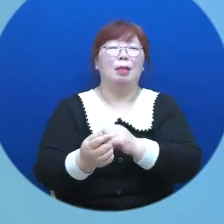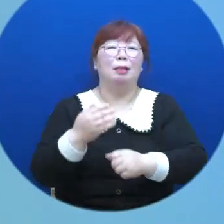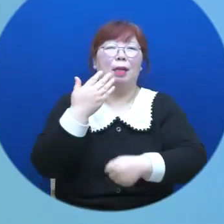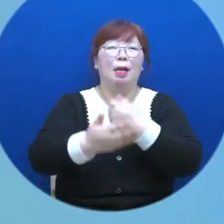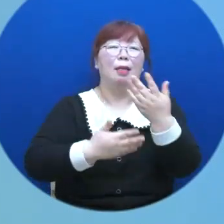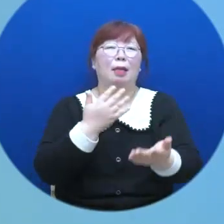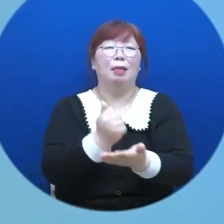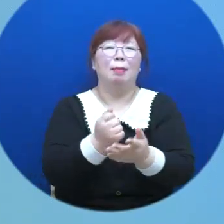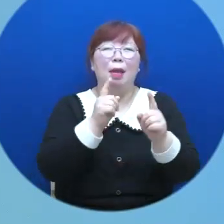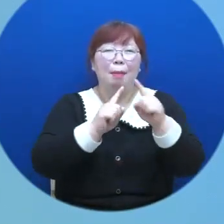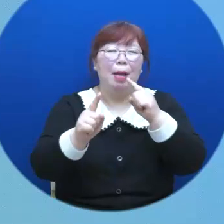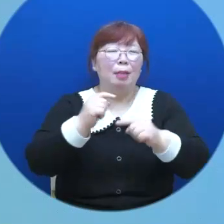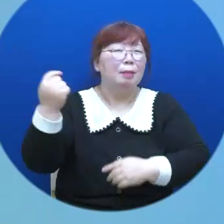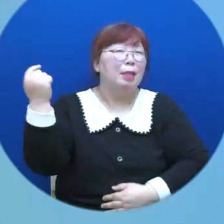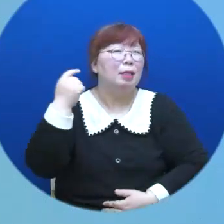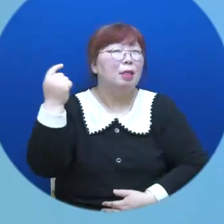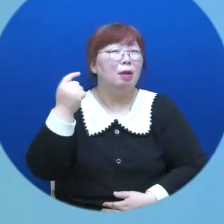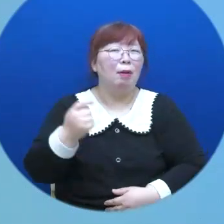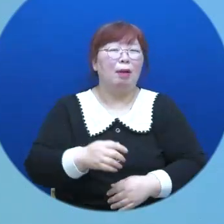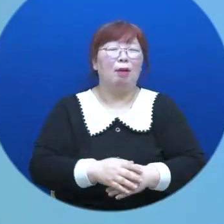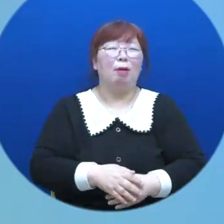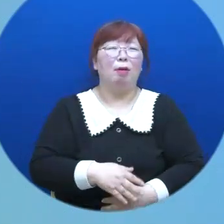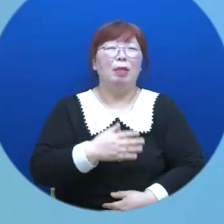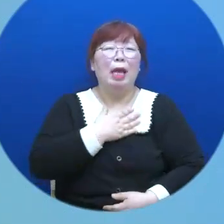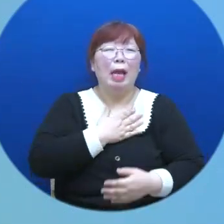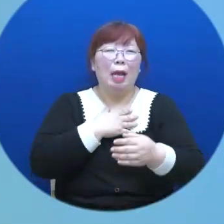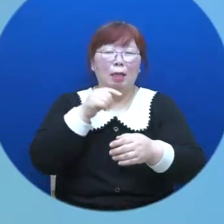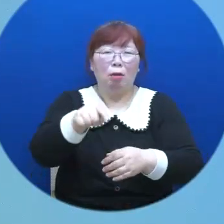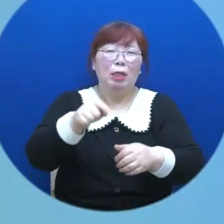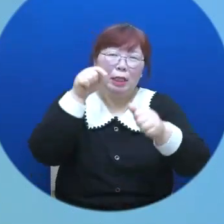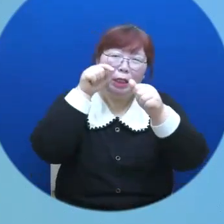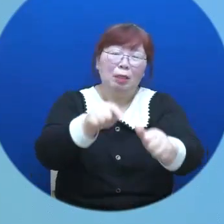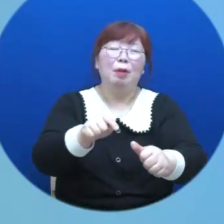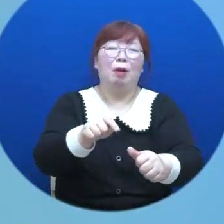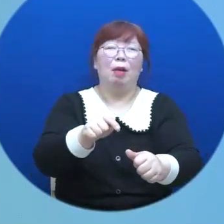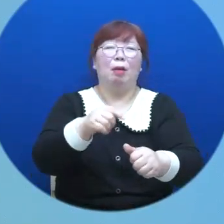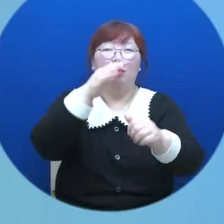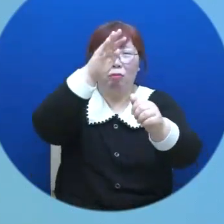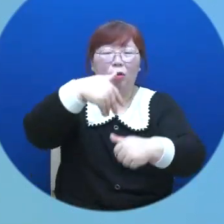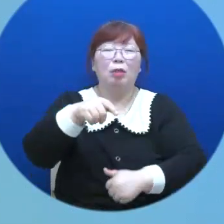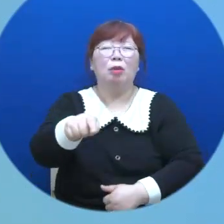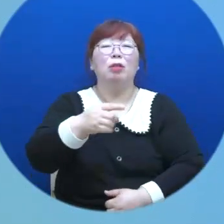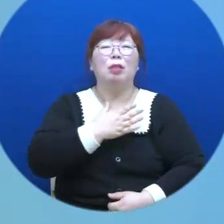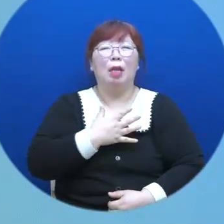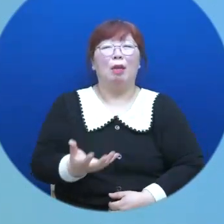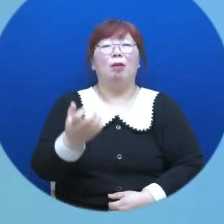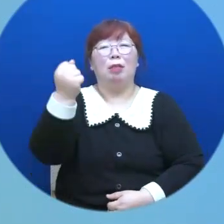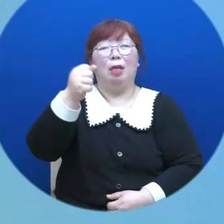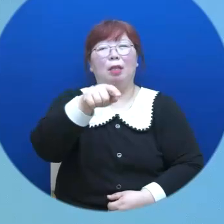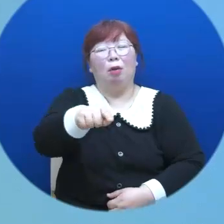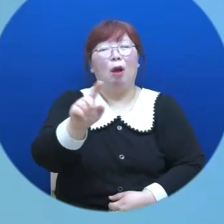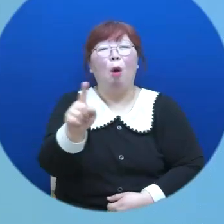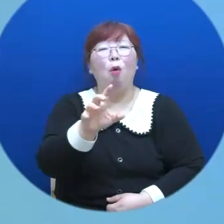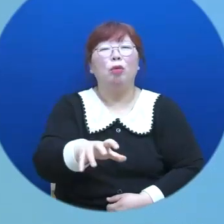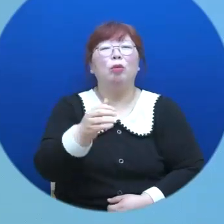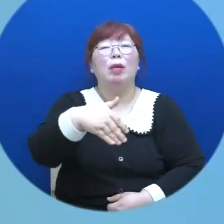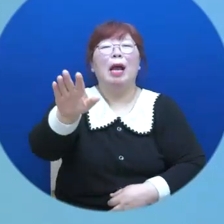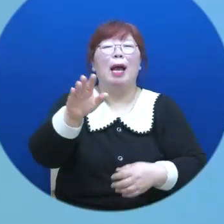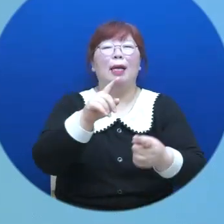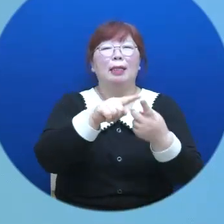하나님의 말씀이 들려온 거예요. 내가 지명하여 불렀나니 너는 내 것이다. 네가 어디를 가든지 내가 너와 함께 할